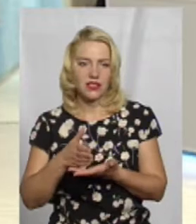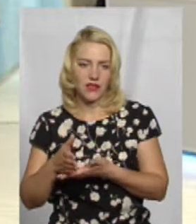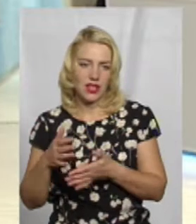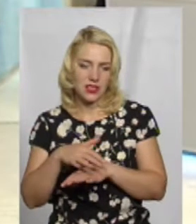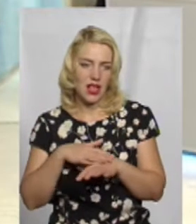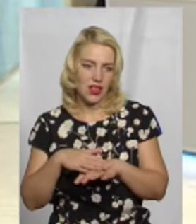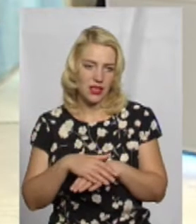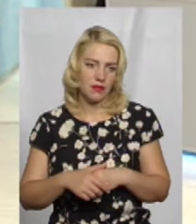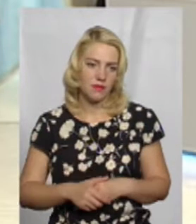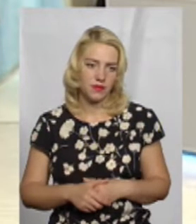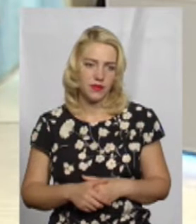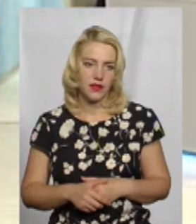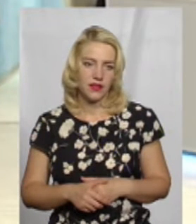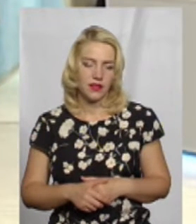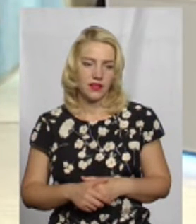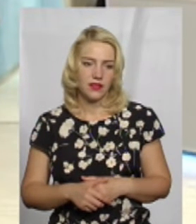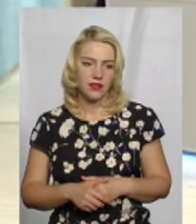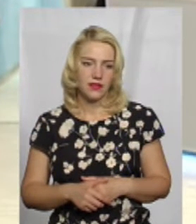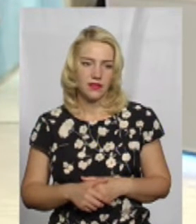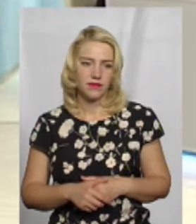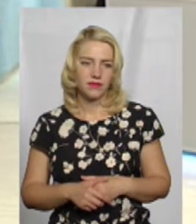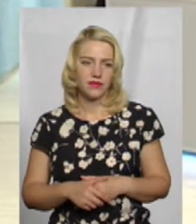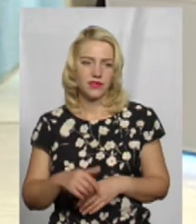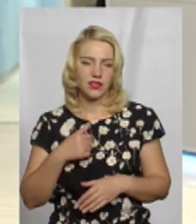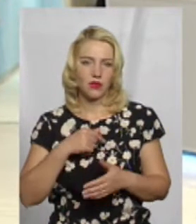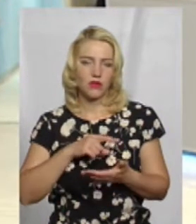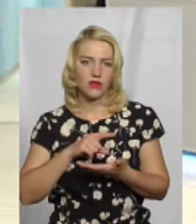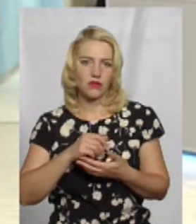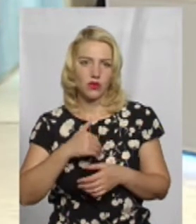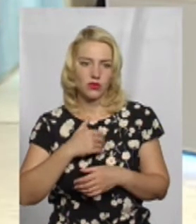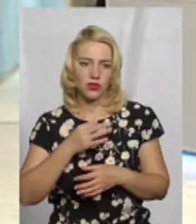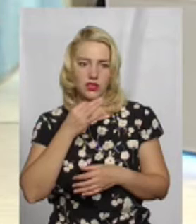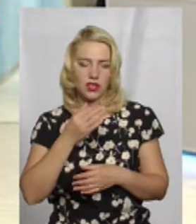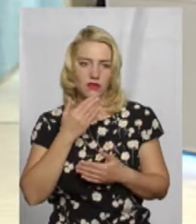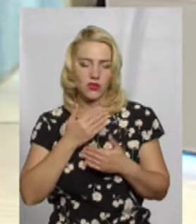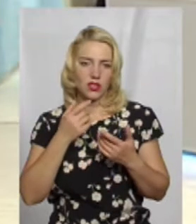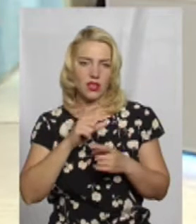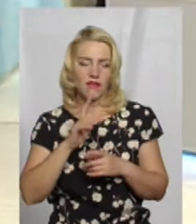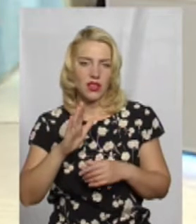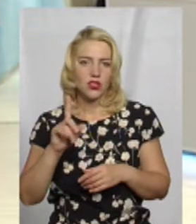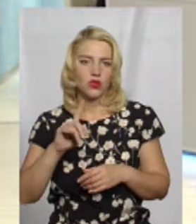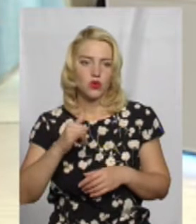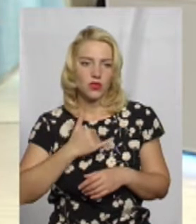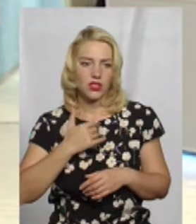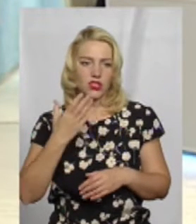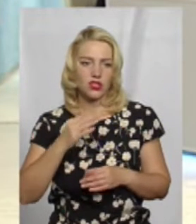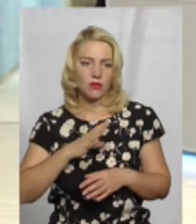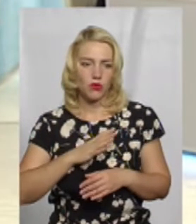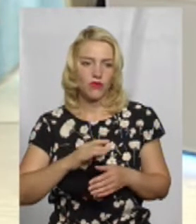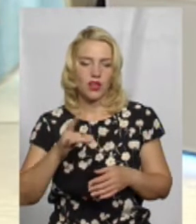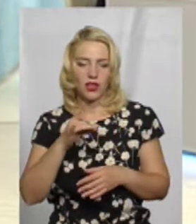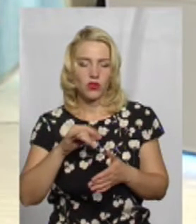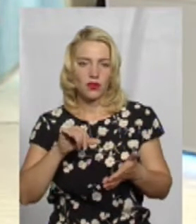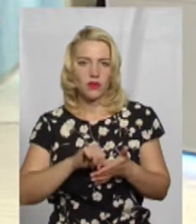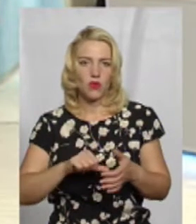ласка, пане Василю. Пані Алло, я обов'язково хочу сказати в останні хвилини, що у нас ще був регіональний